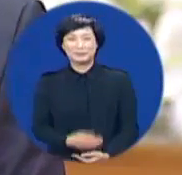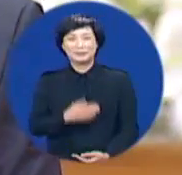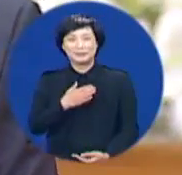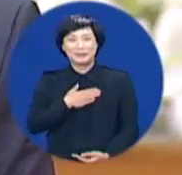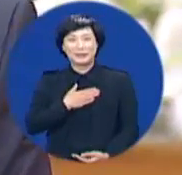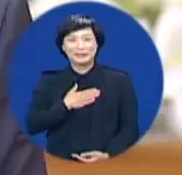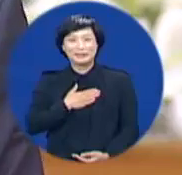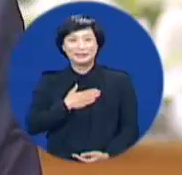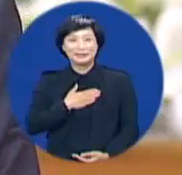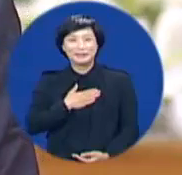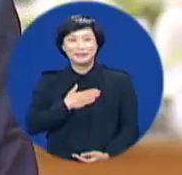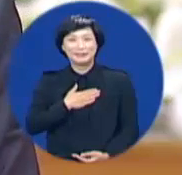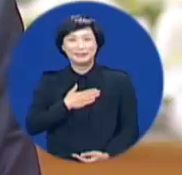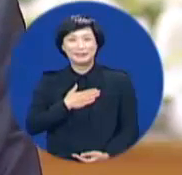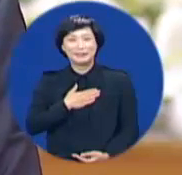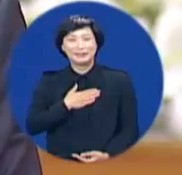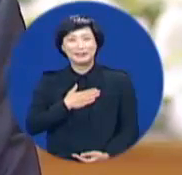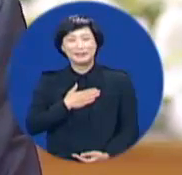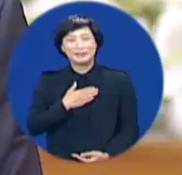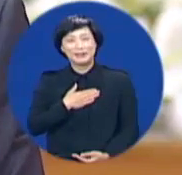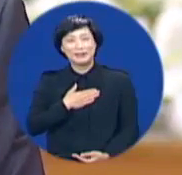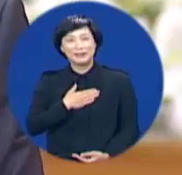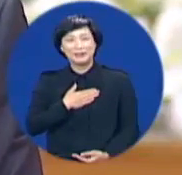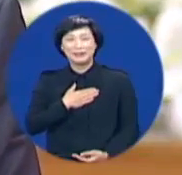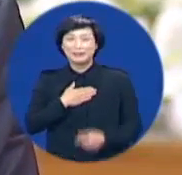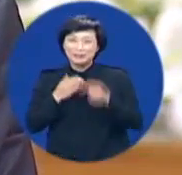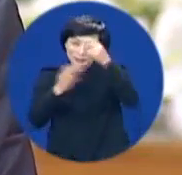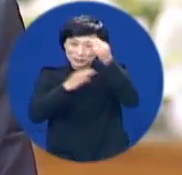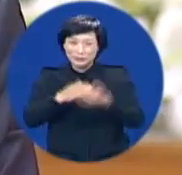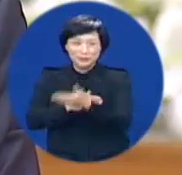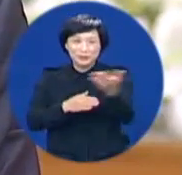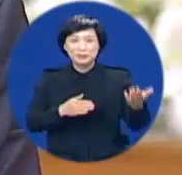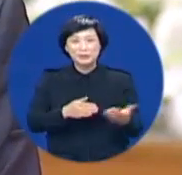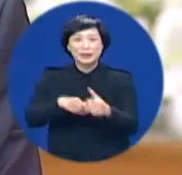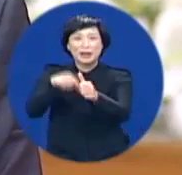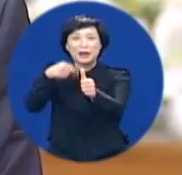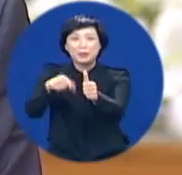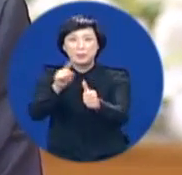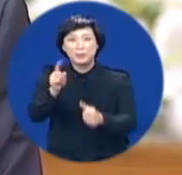저는 우리 교인들에게 말을 해요.